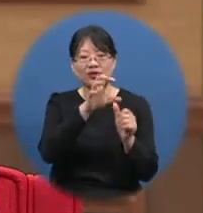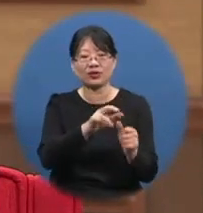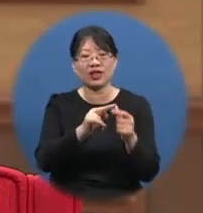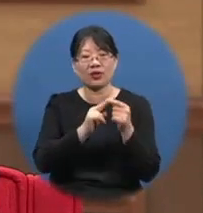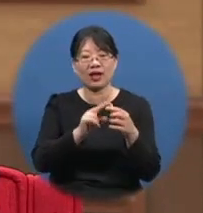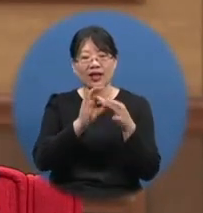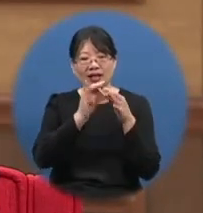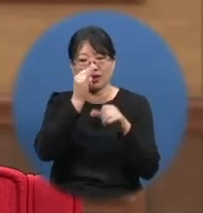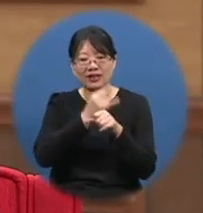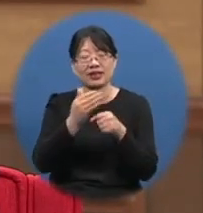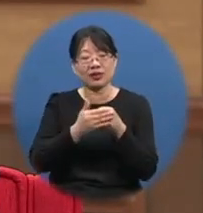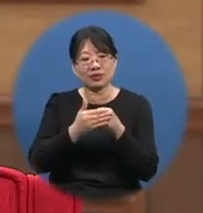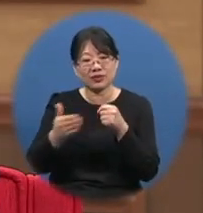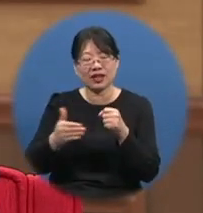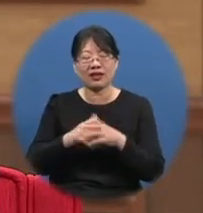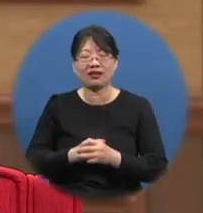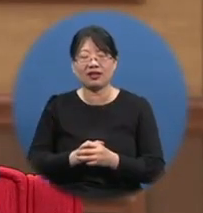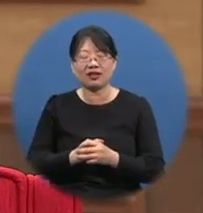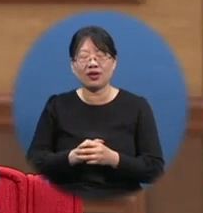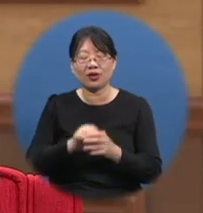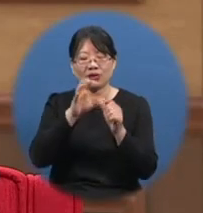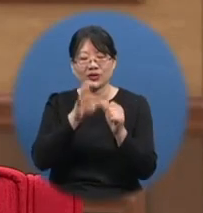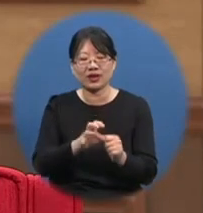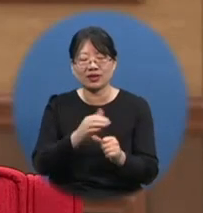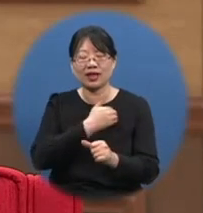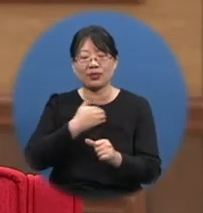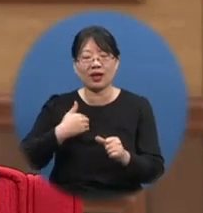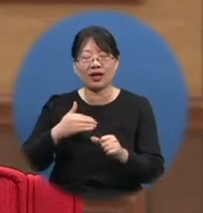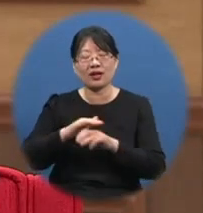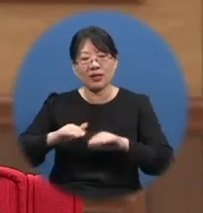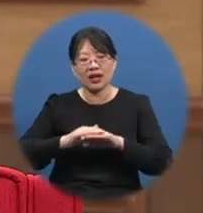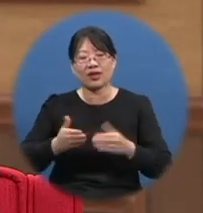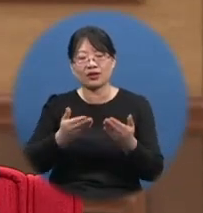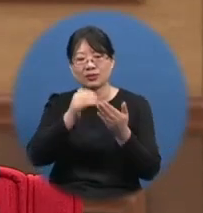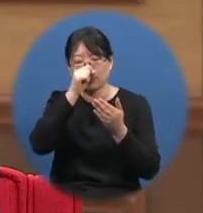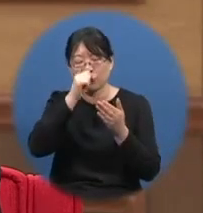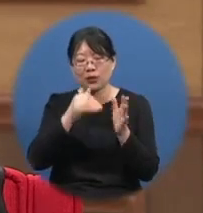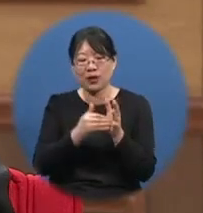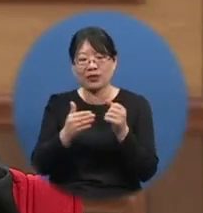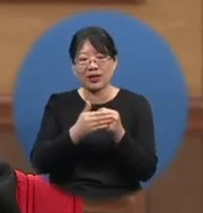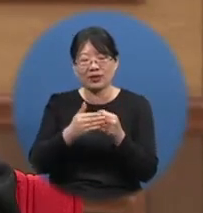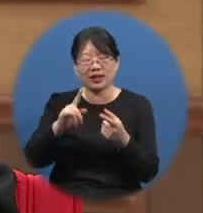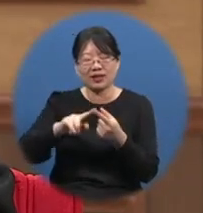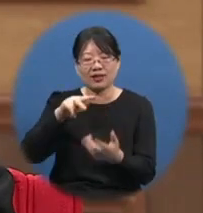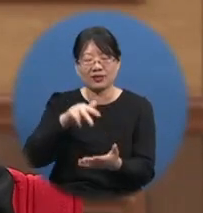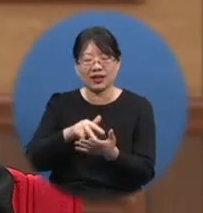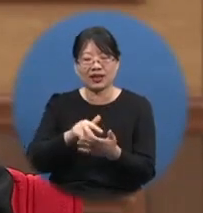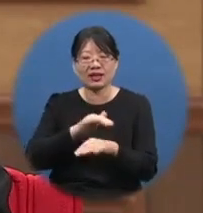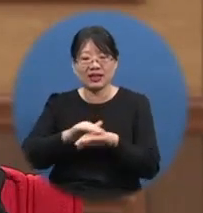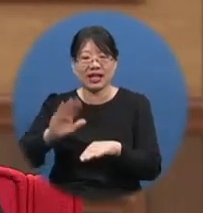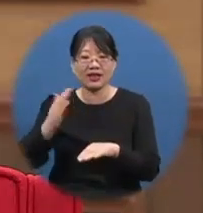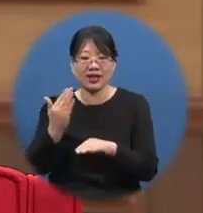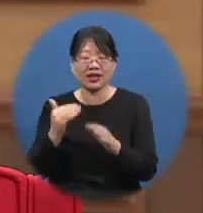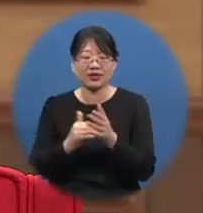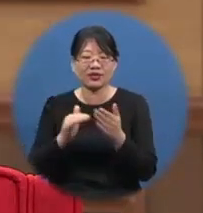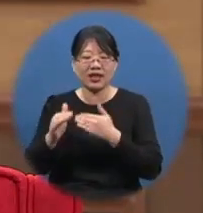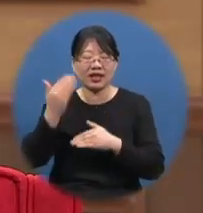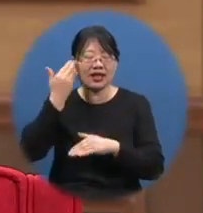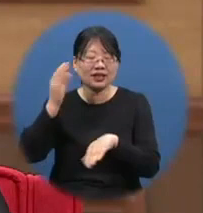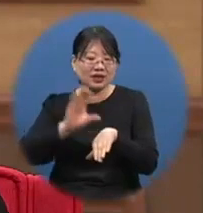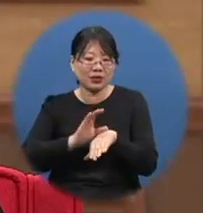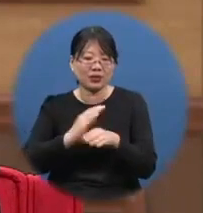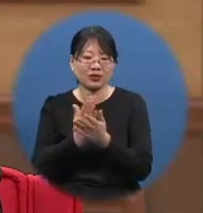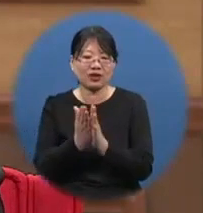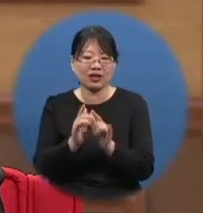또 관련이 있습니다. 물론입니다. 그래서 그런 규제들도 과감하게 좀 풀고 해서 이런 부분들이 제대로 되어져야